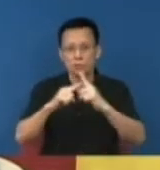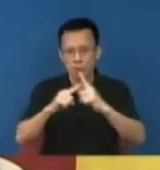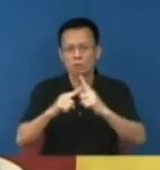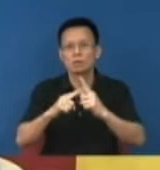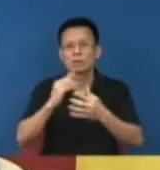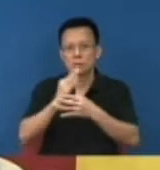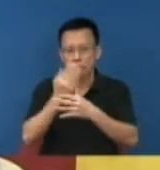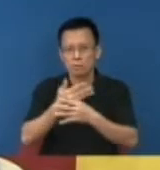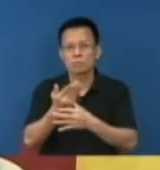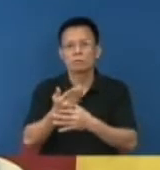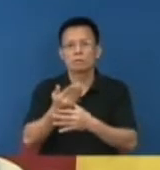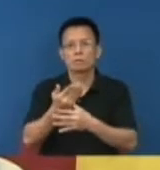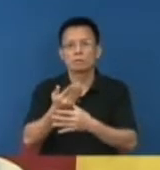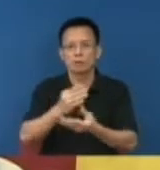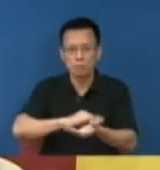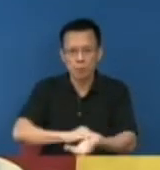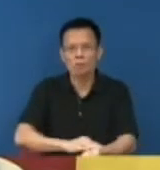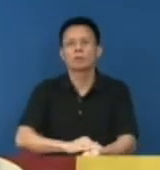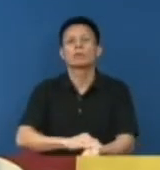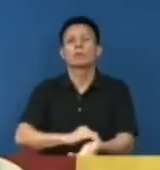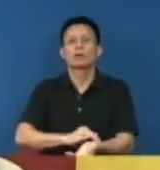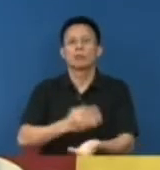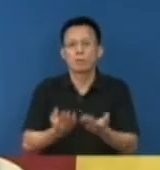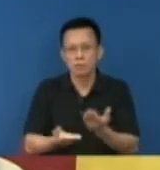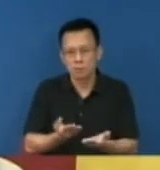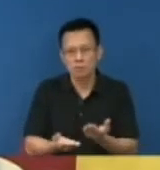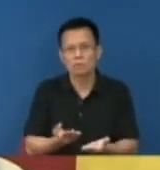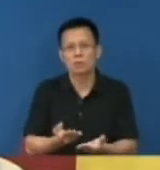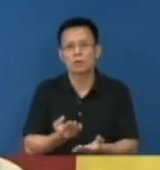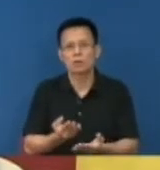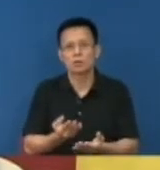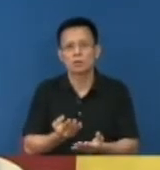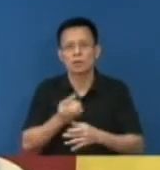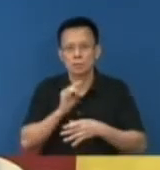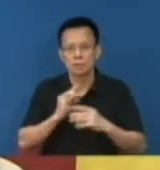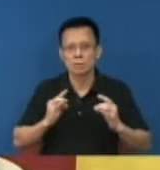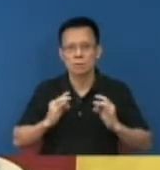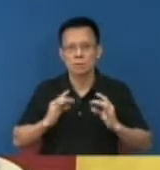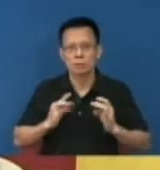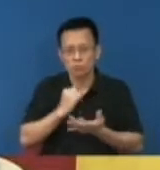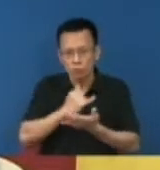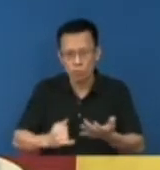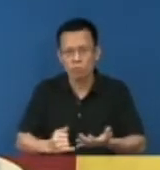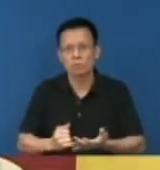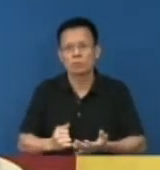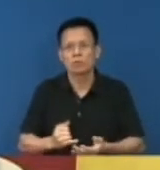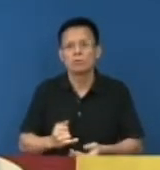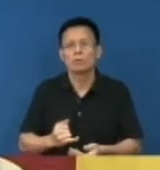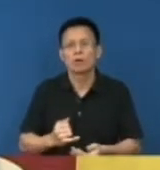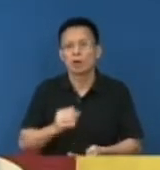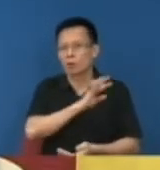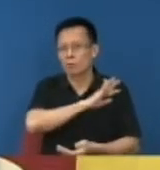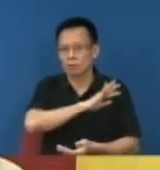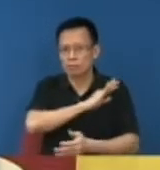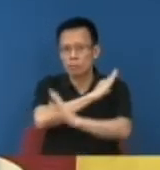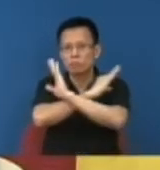因為病也好，因為自動請辭也好而出缺咧，係無需要再